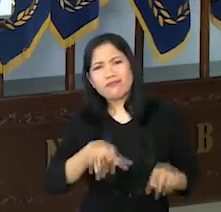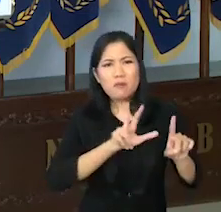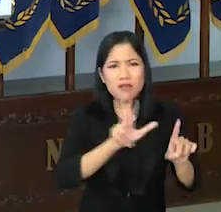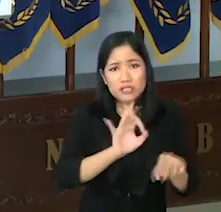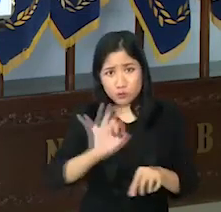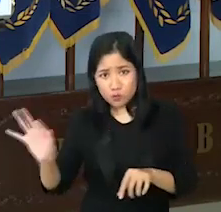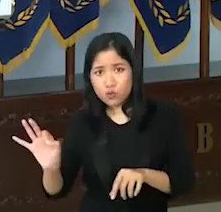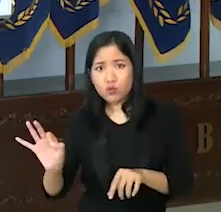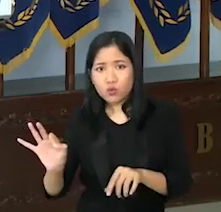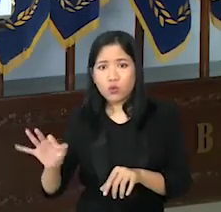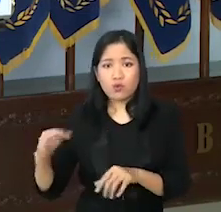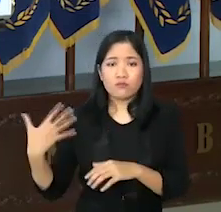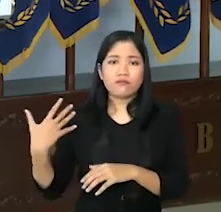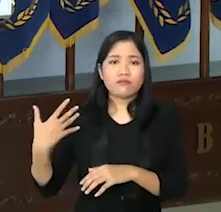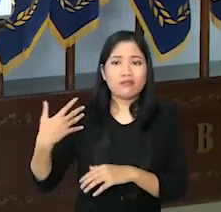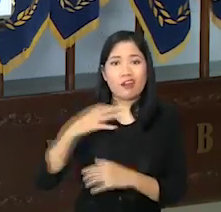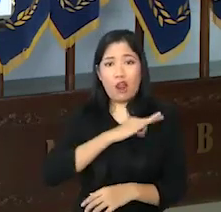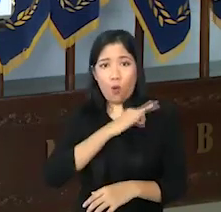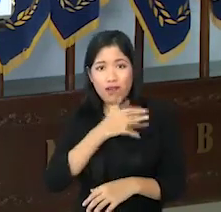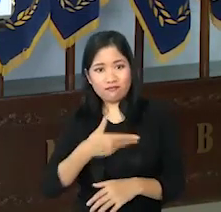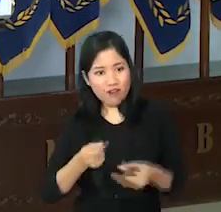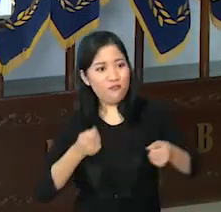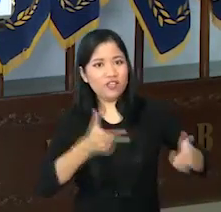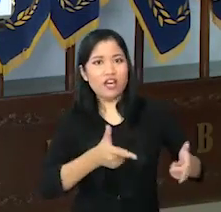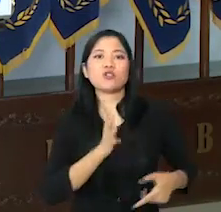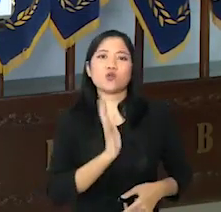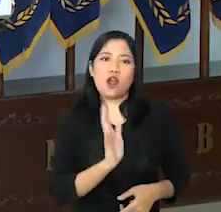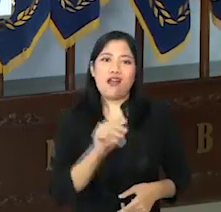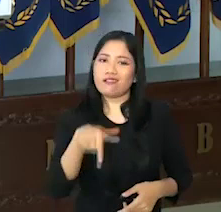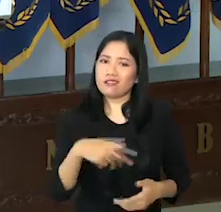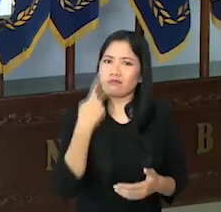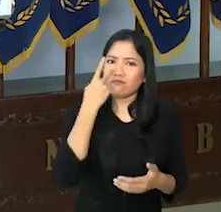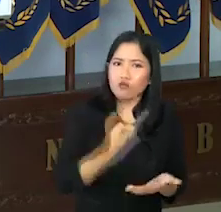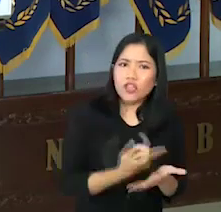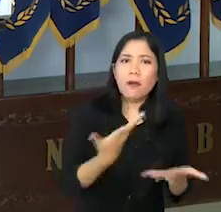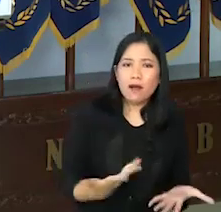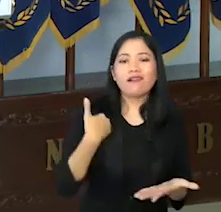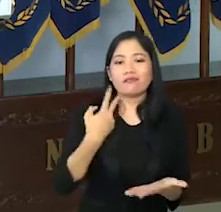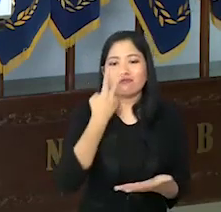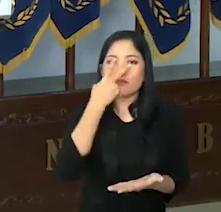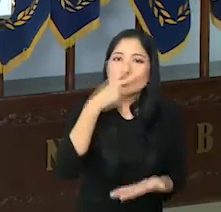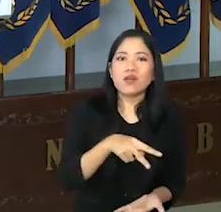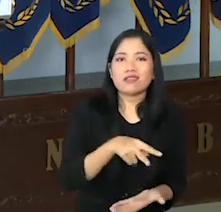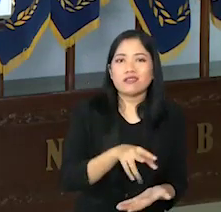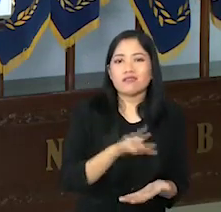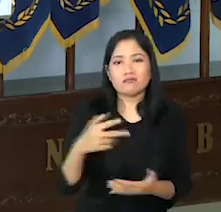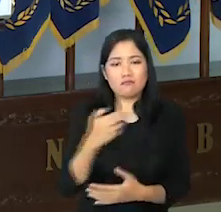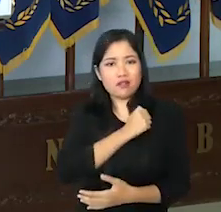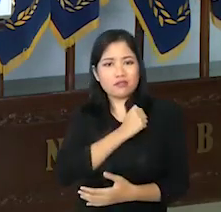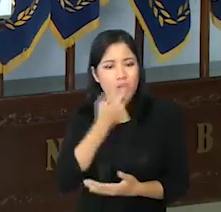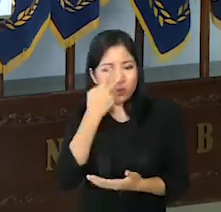medis telah mendaftar Ini bukti kepedulian yang luar biasa dari segenap bangsa